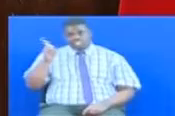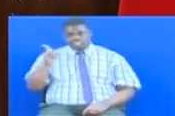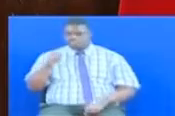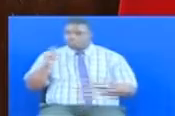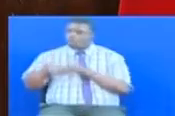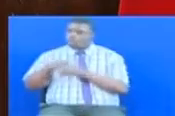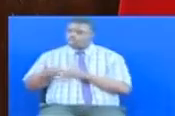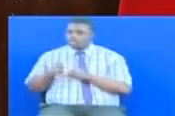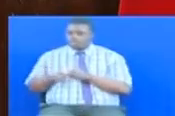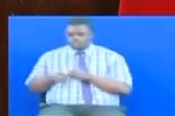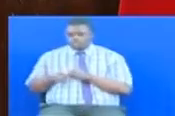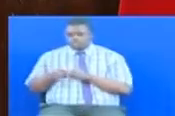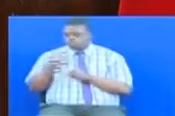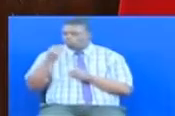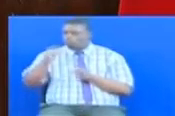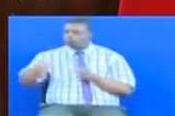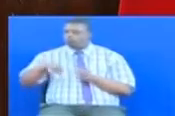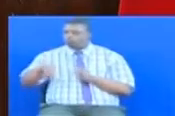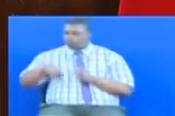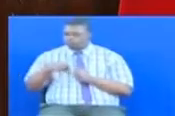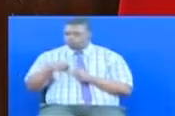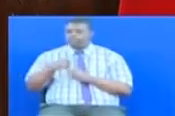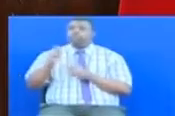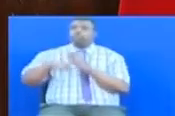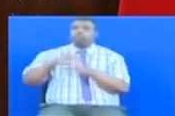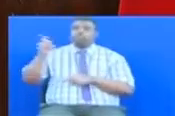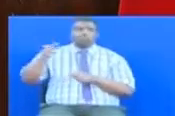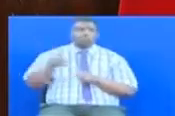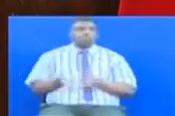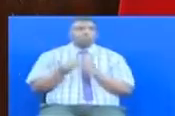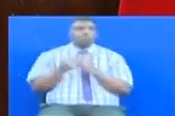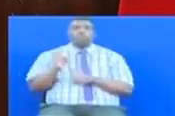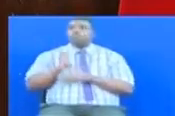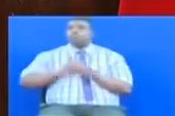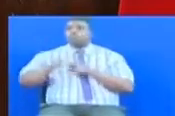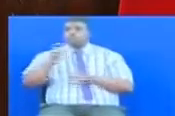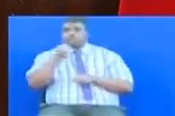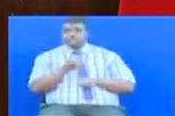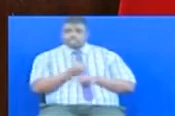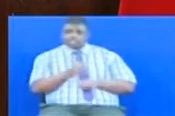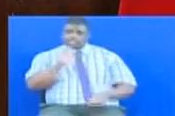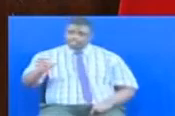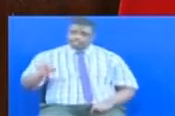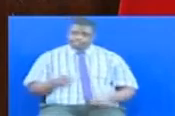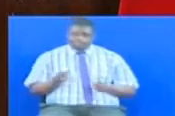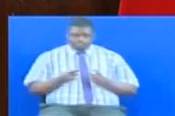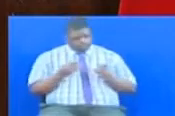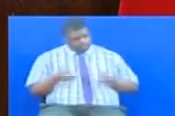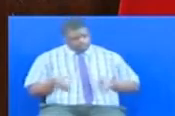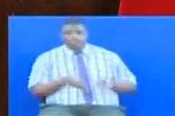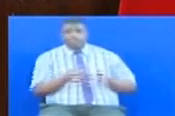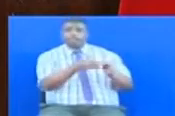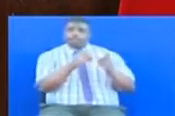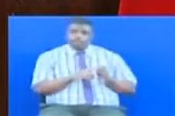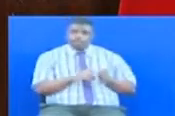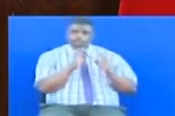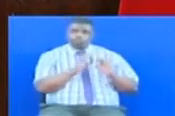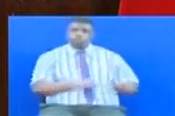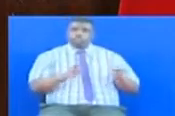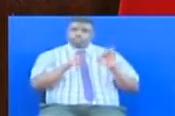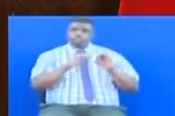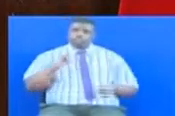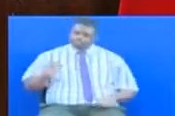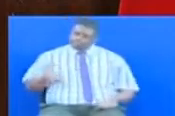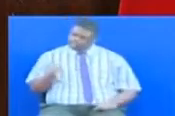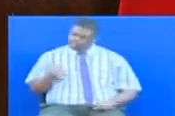zile halmashauri ziweze kufanya kazi yake. Lakini pia hata kwenye ile miradi ya barabara ambayo ilikuwa ya kuboresha majiji, majiji kama